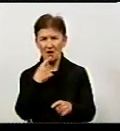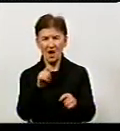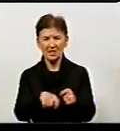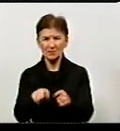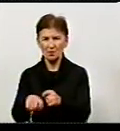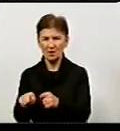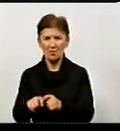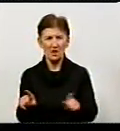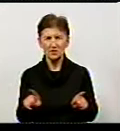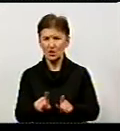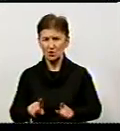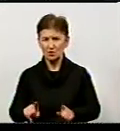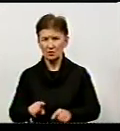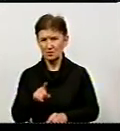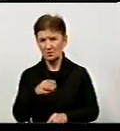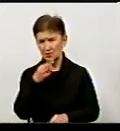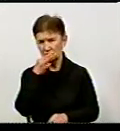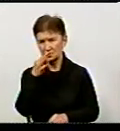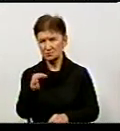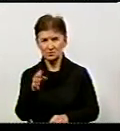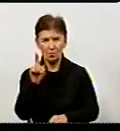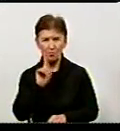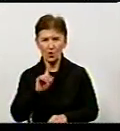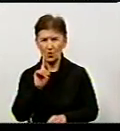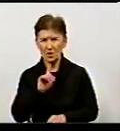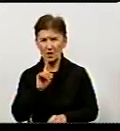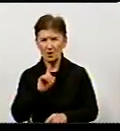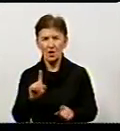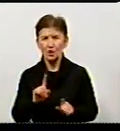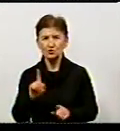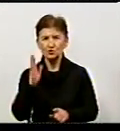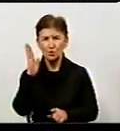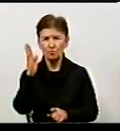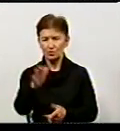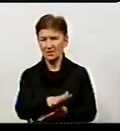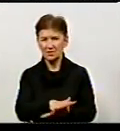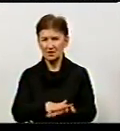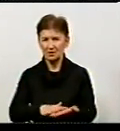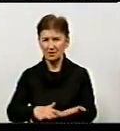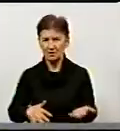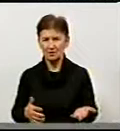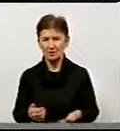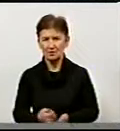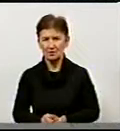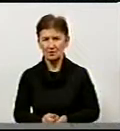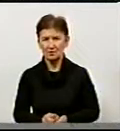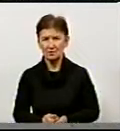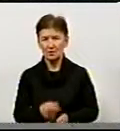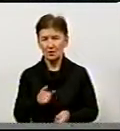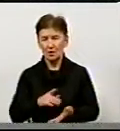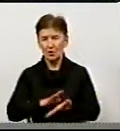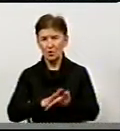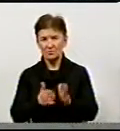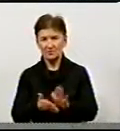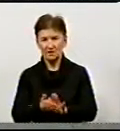що. Сказав, потім зайдеш. А що там, повно людей. Обставини смерті